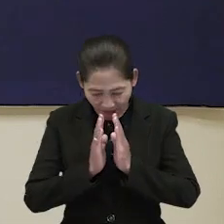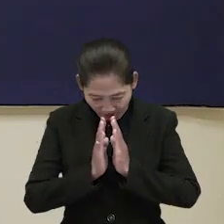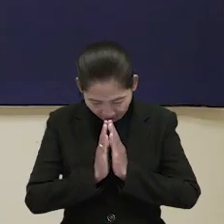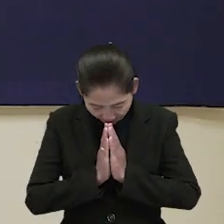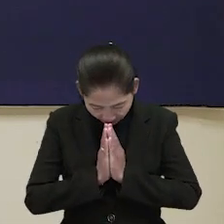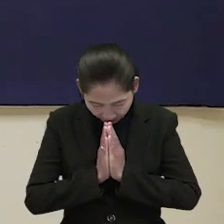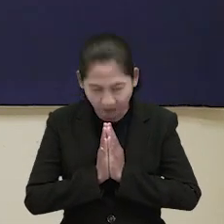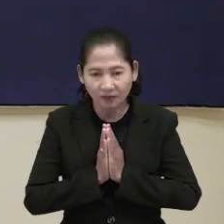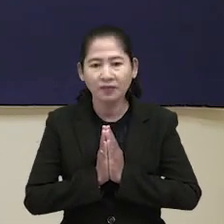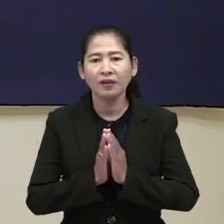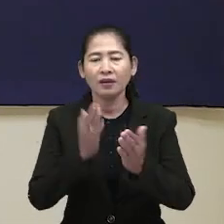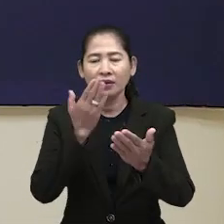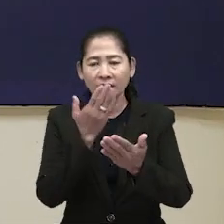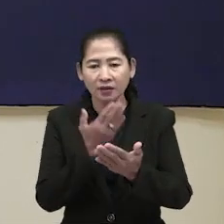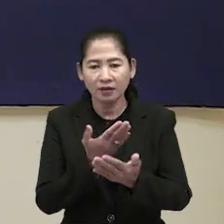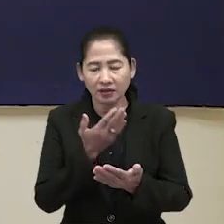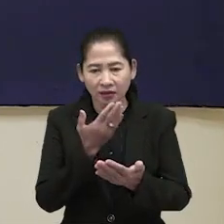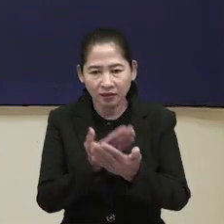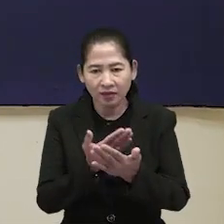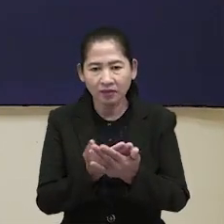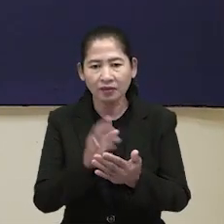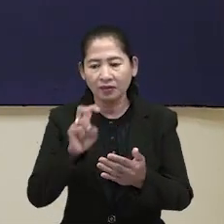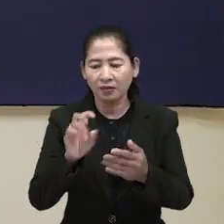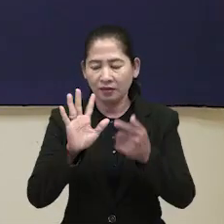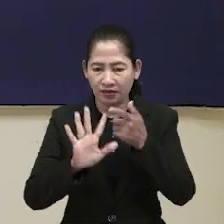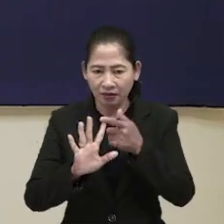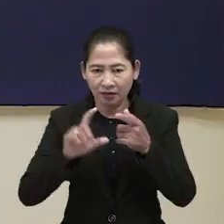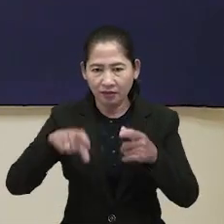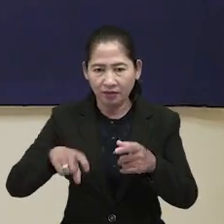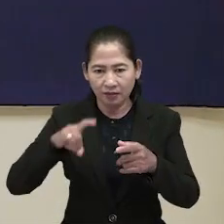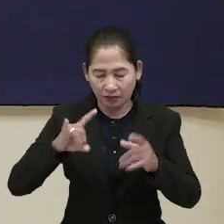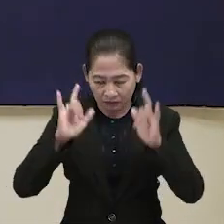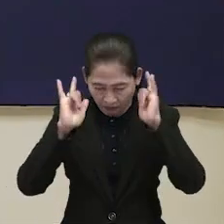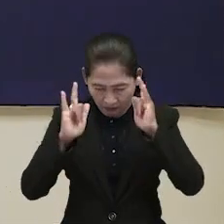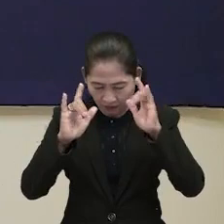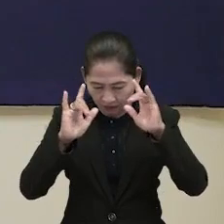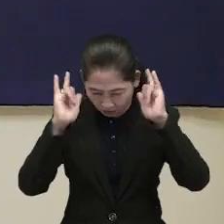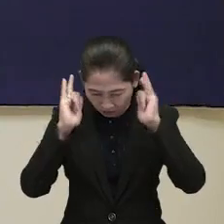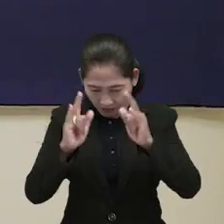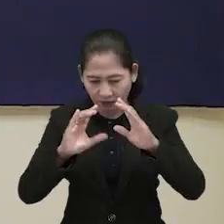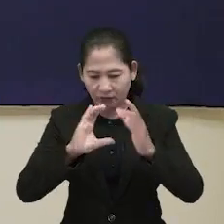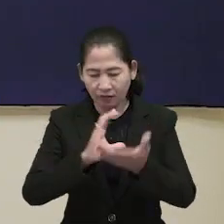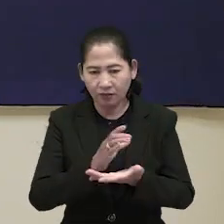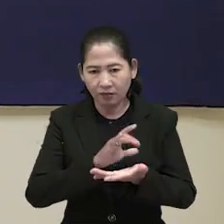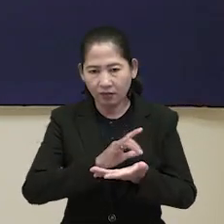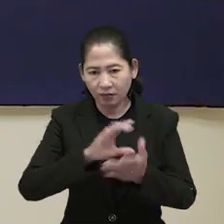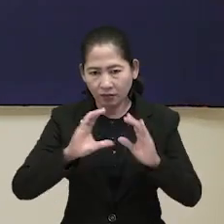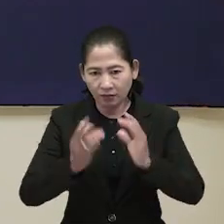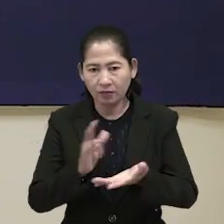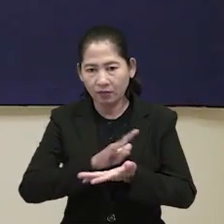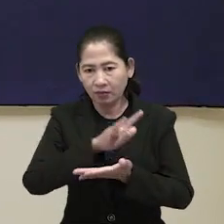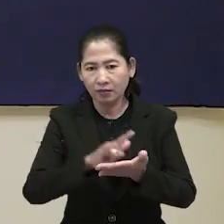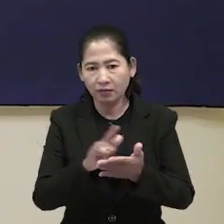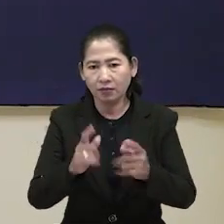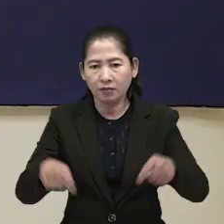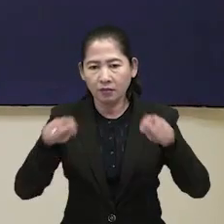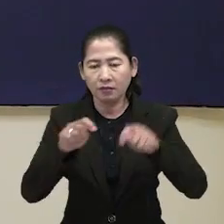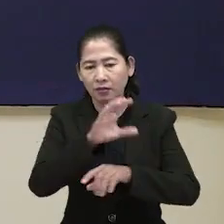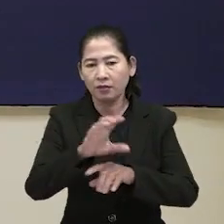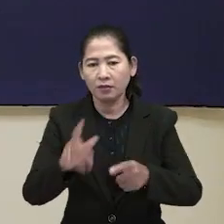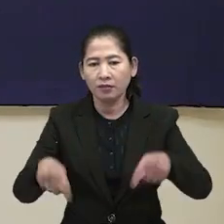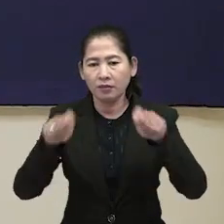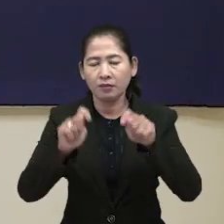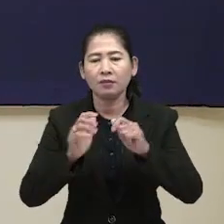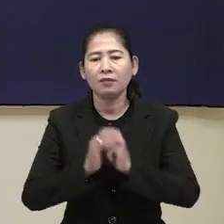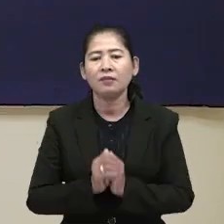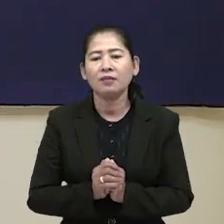Chia bát tham nên nhâm sông gặp chấm điểm số. Nên khi nhâm chấm một đề sau phần cứ chỉ cùng một điểm thân tị bốn này sa la bát tham sắc sa cầm đủ cong cong cầm bông chân nắng khai